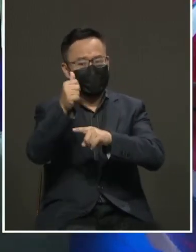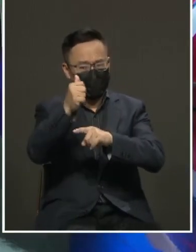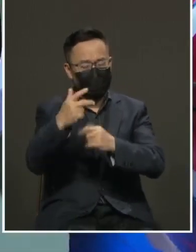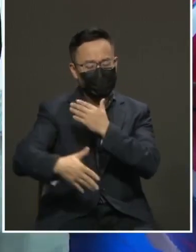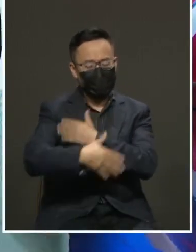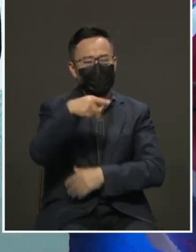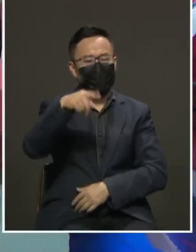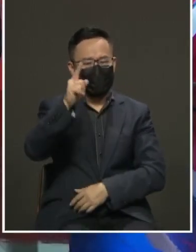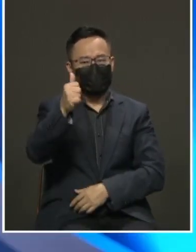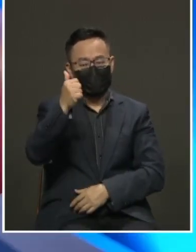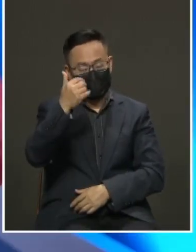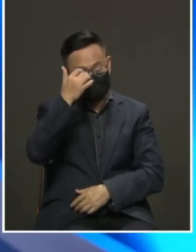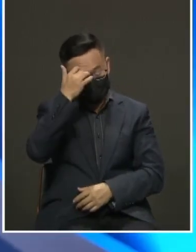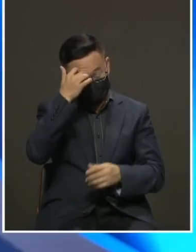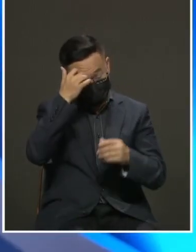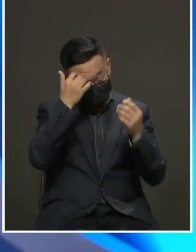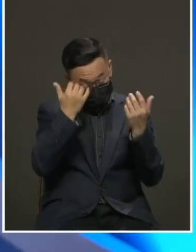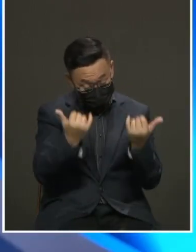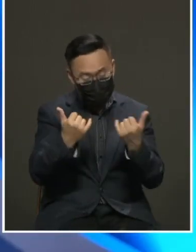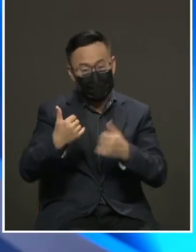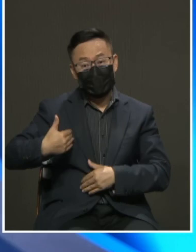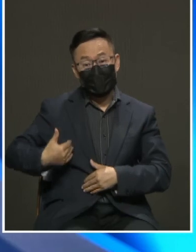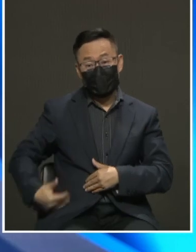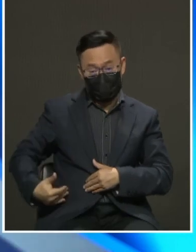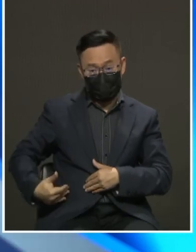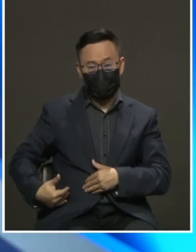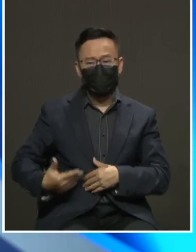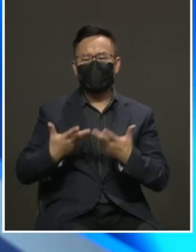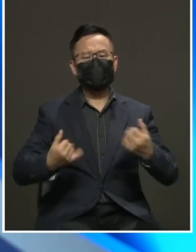บอนคือมองโลกในแง่บวกแหละเดี๋ยวผ่าแล้วเดี๋ยวก็หายแล้วเดี๋ยวก็กลับมา